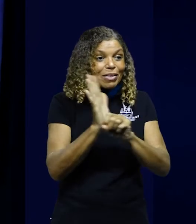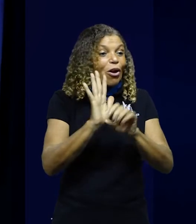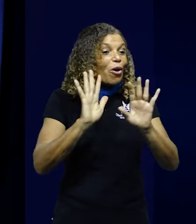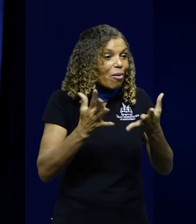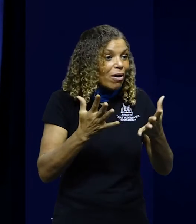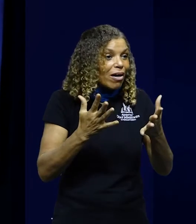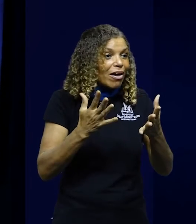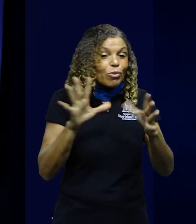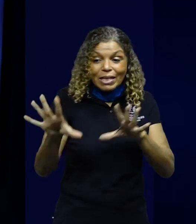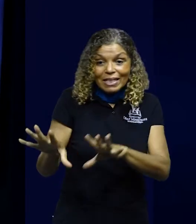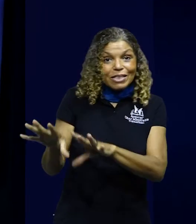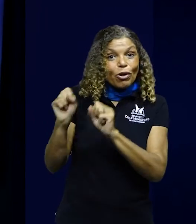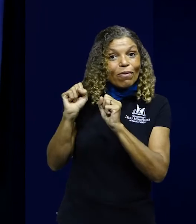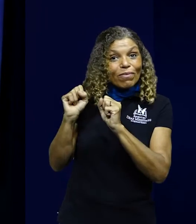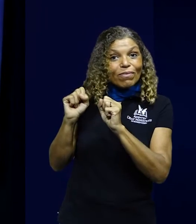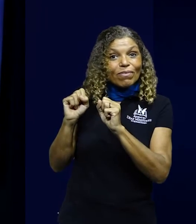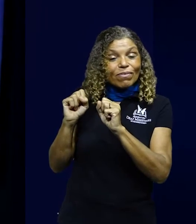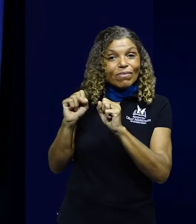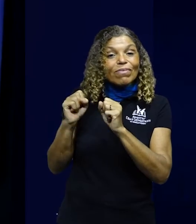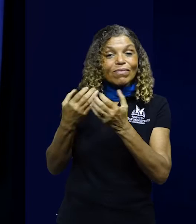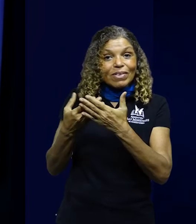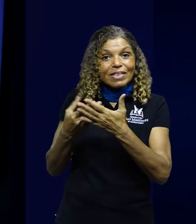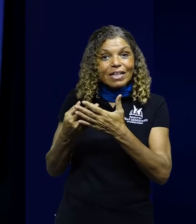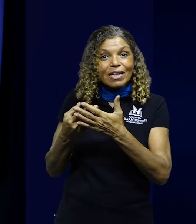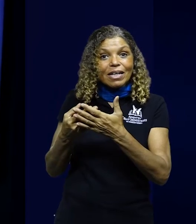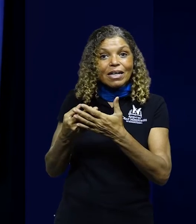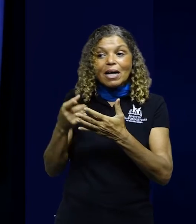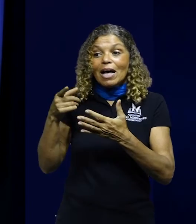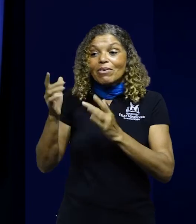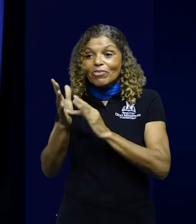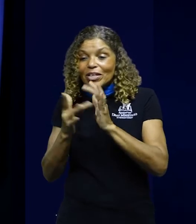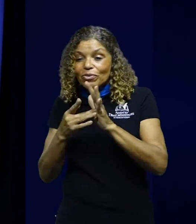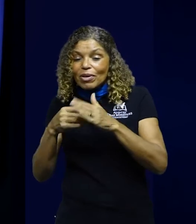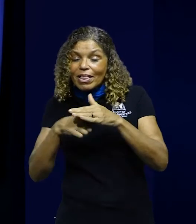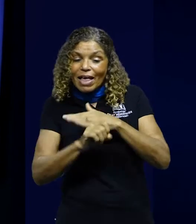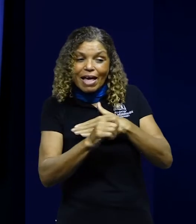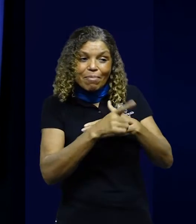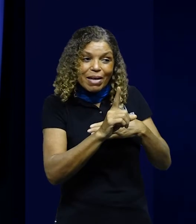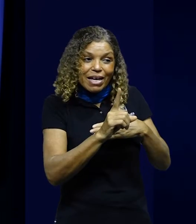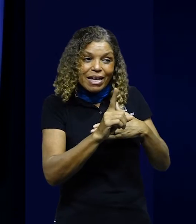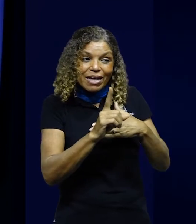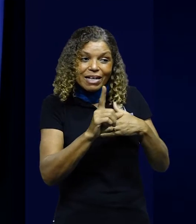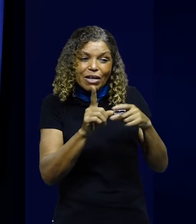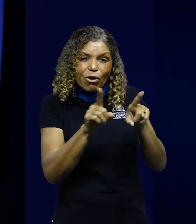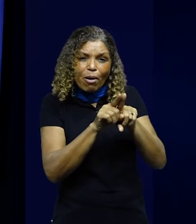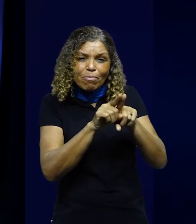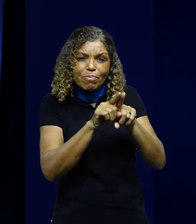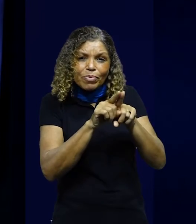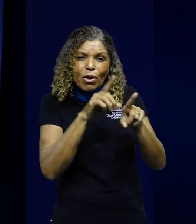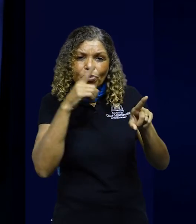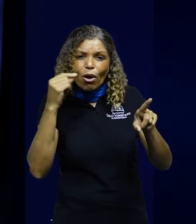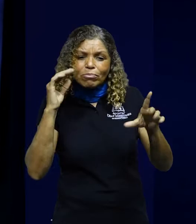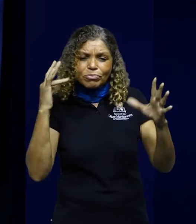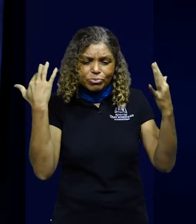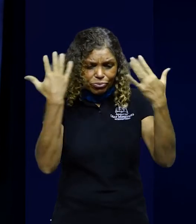le Christ le Seigneur. Par sa naissance, Jésus prend la nature humaine, mais il ne cesse pas pour autant d'être